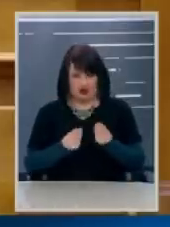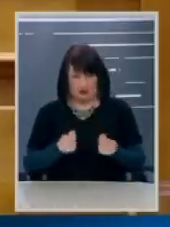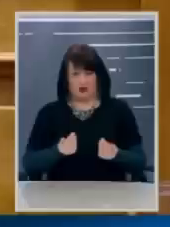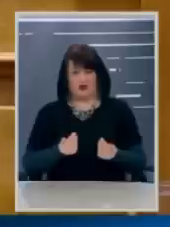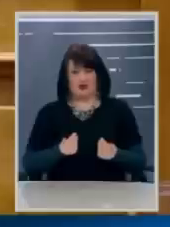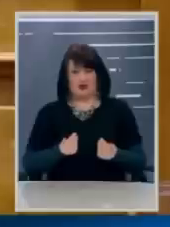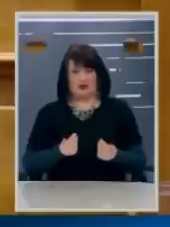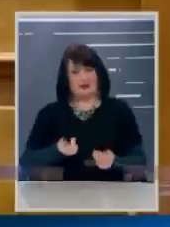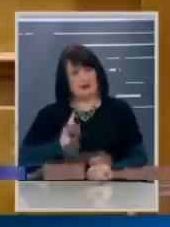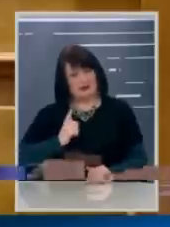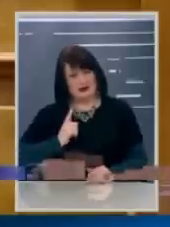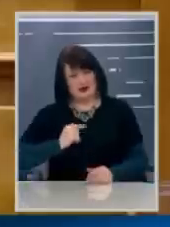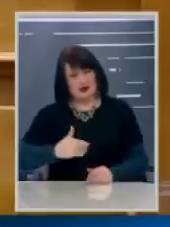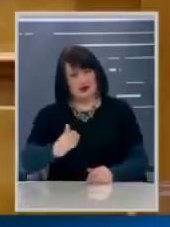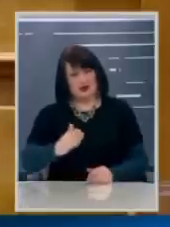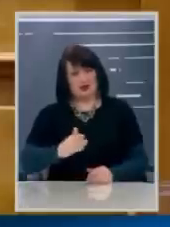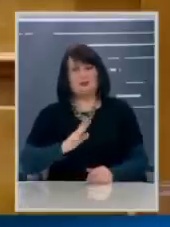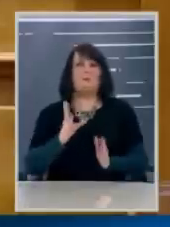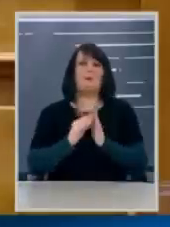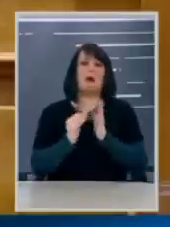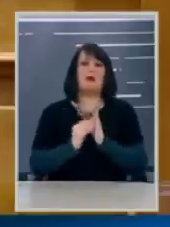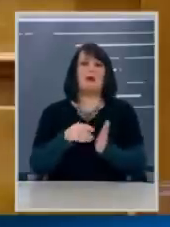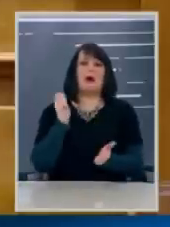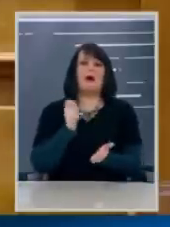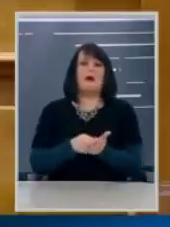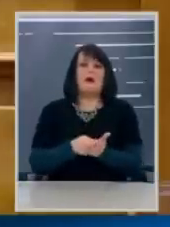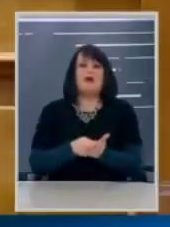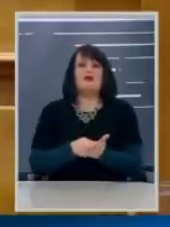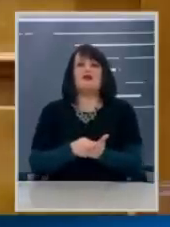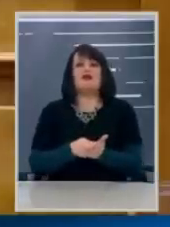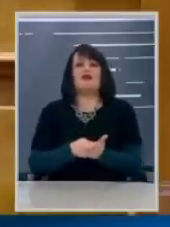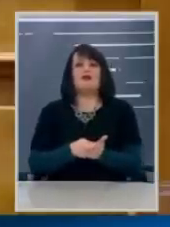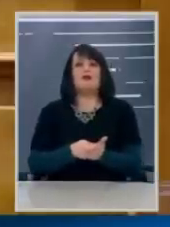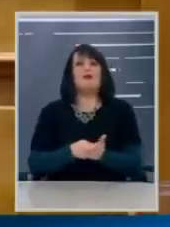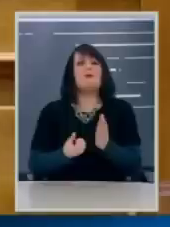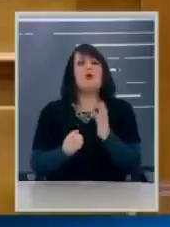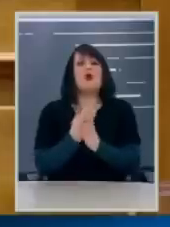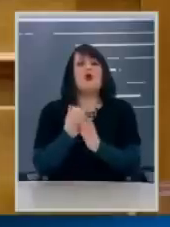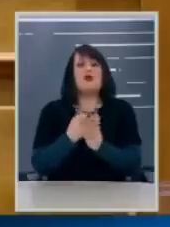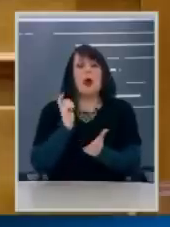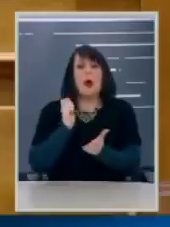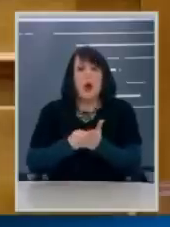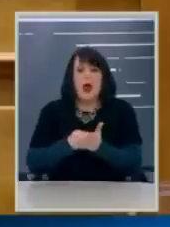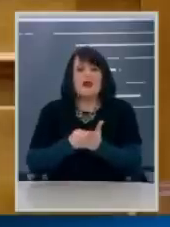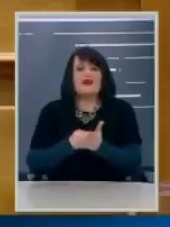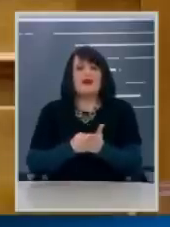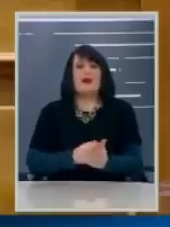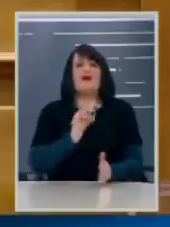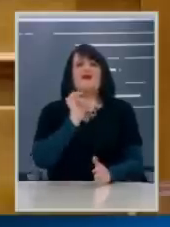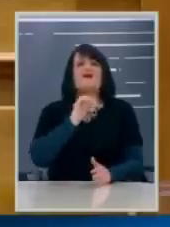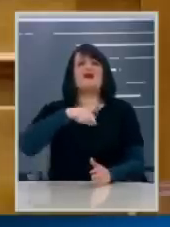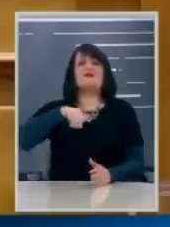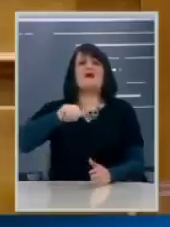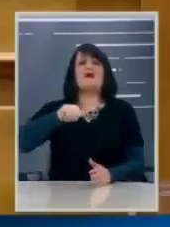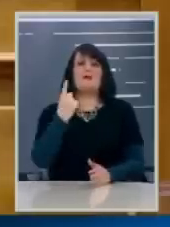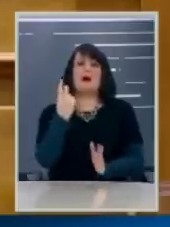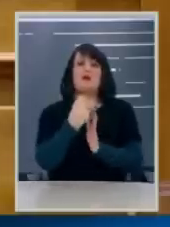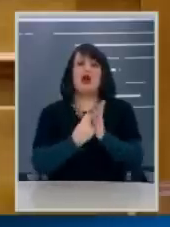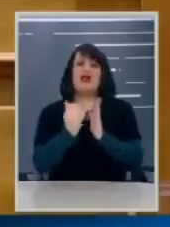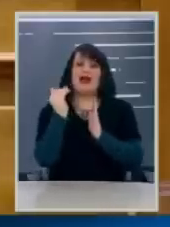θα περιμένει, αγοράζοντας ήδη αγαθά με το κατέβασμα μιας μονάδας του ΦΠΑ,